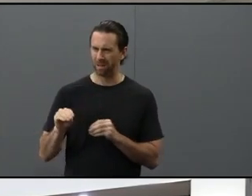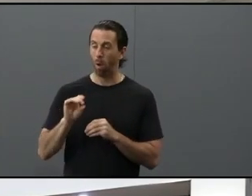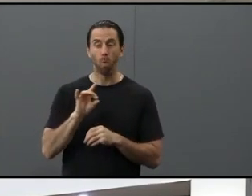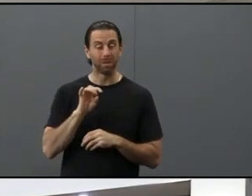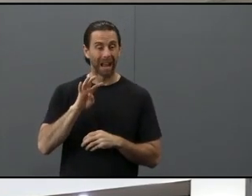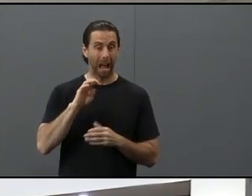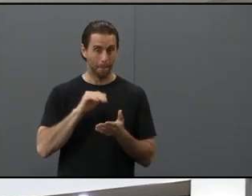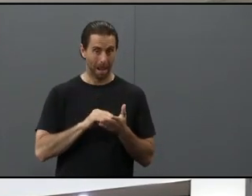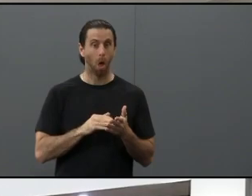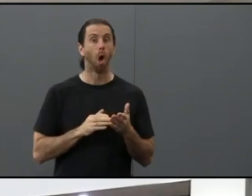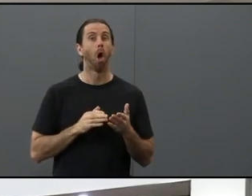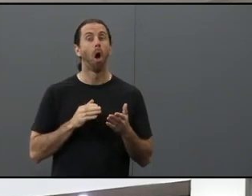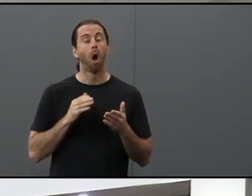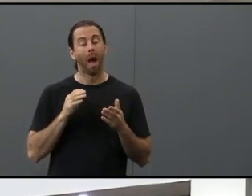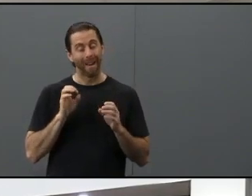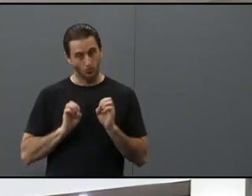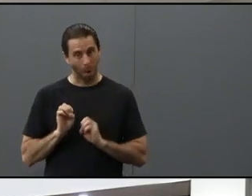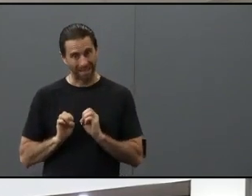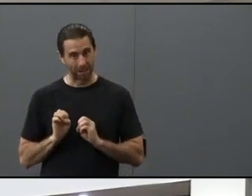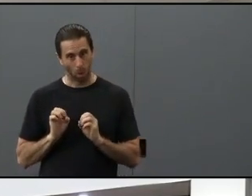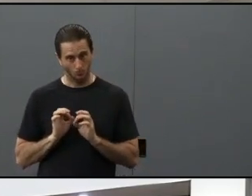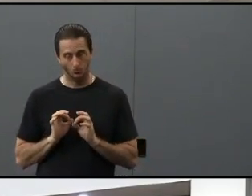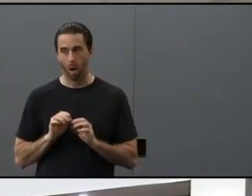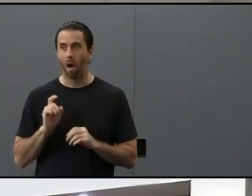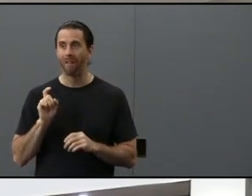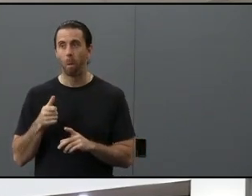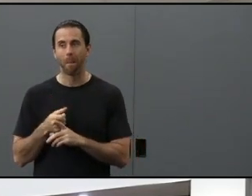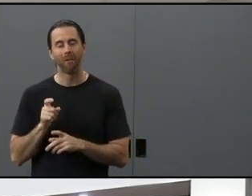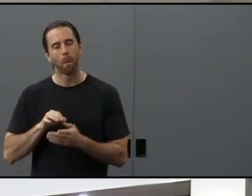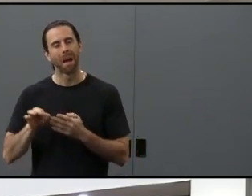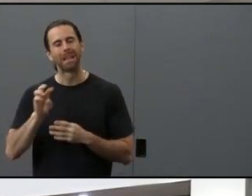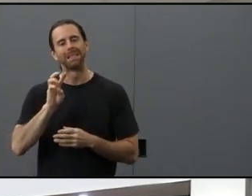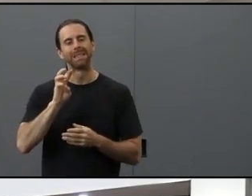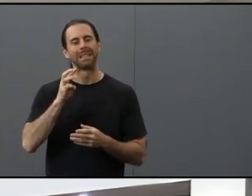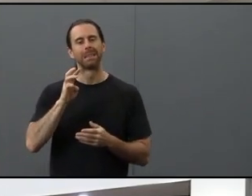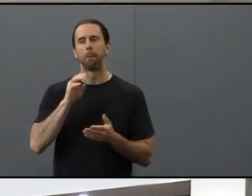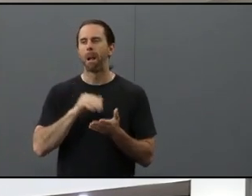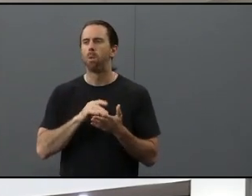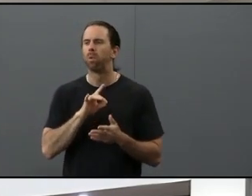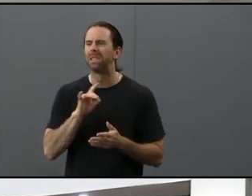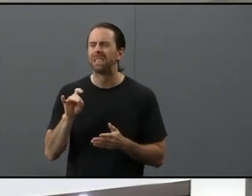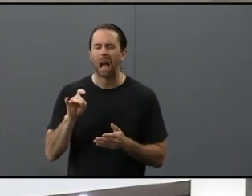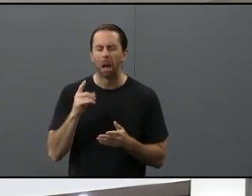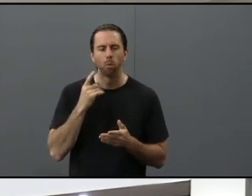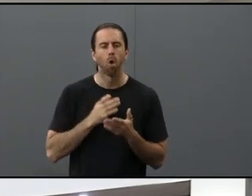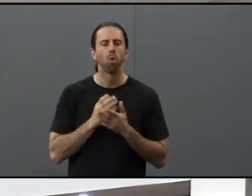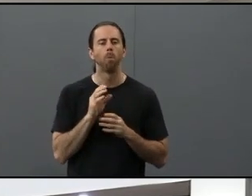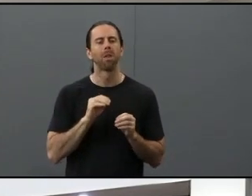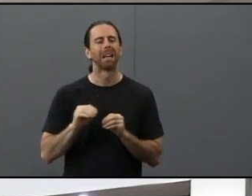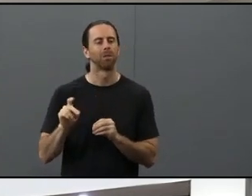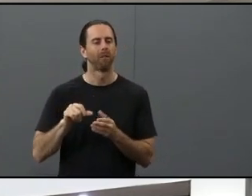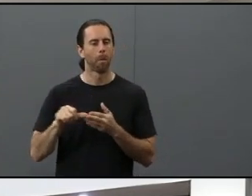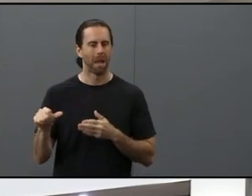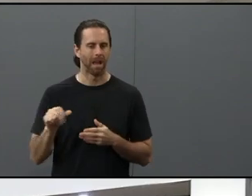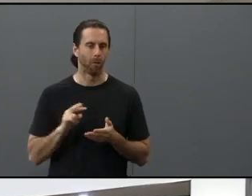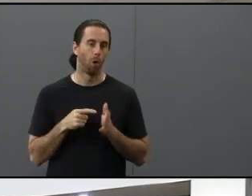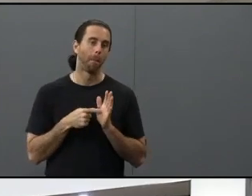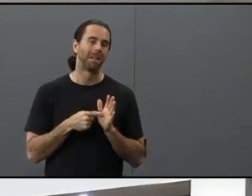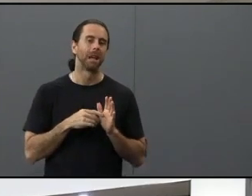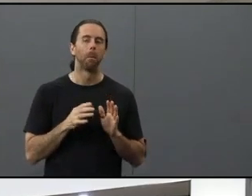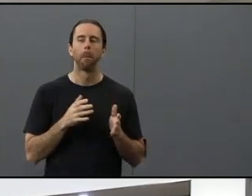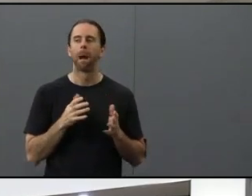d'évaluation ah ok doit de payer 16800 dollars de droit de mutation qui représente